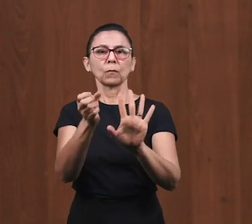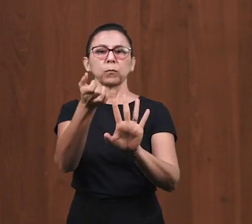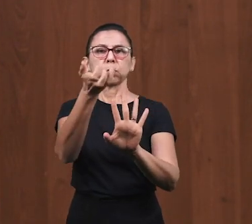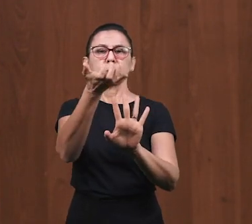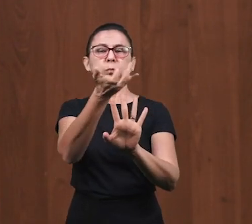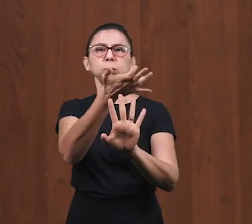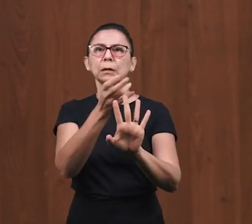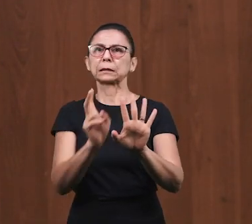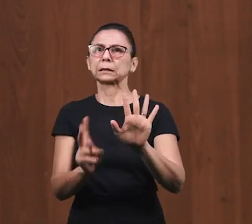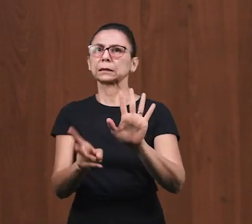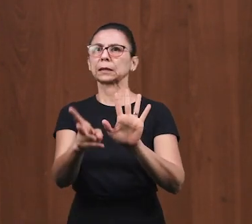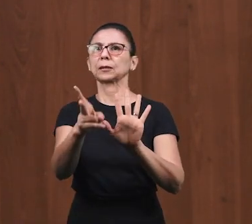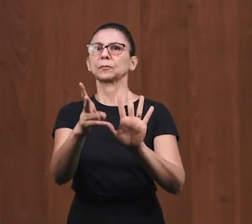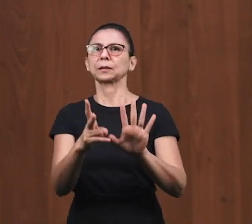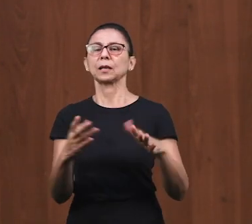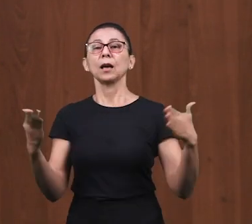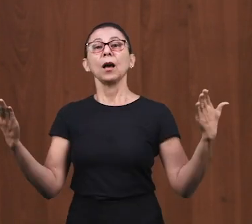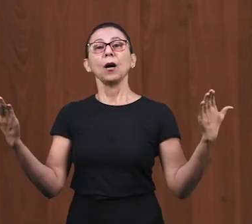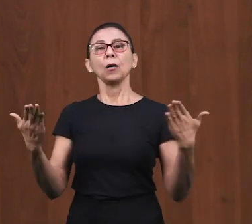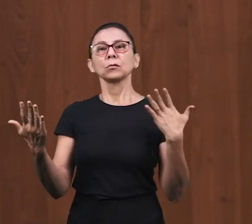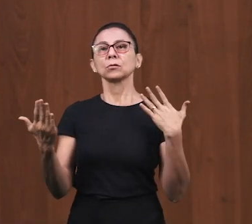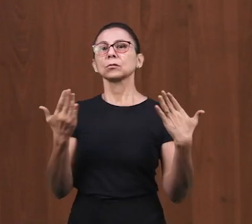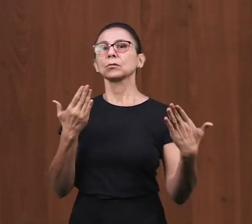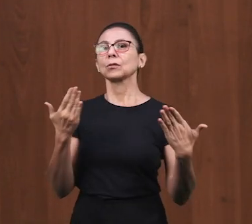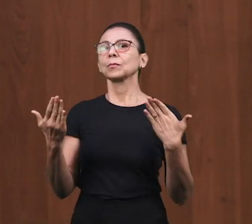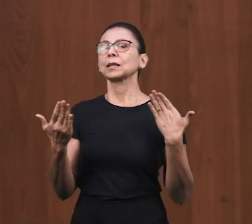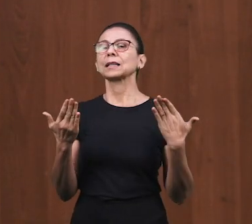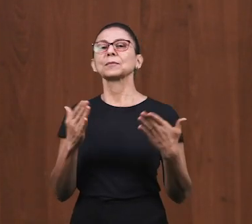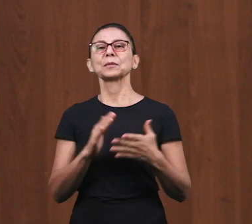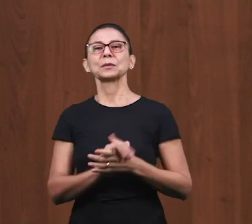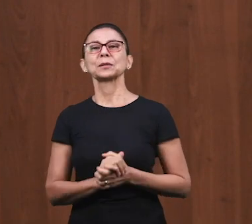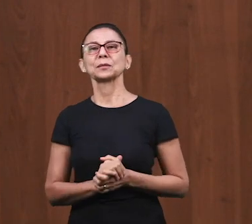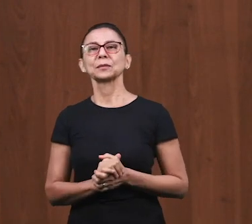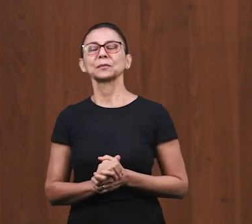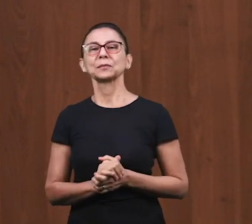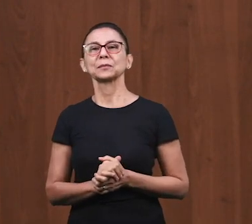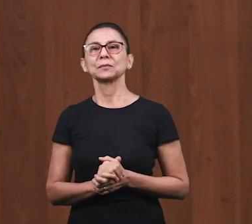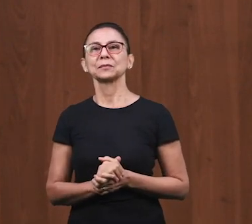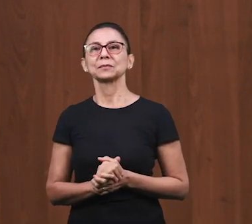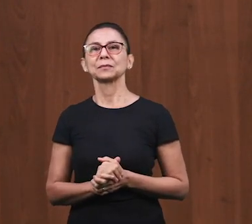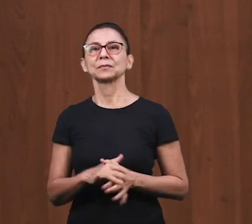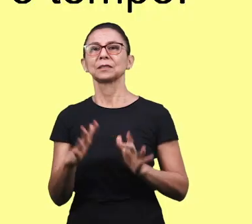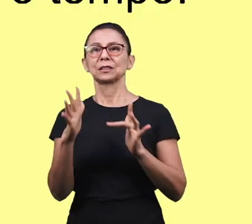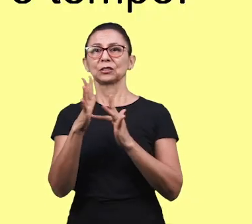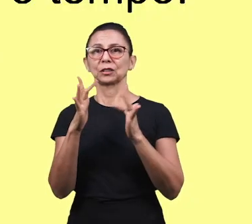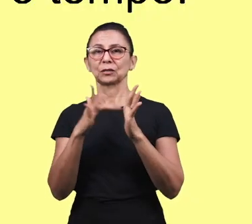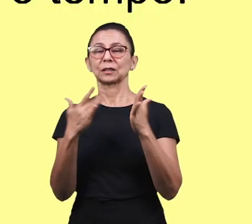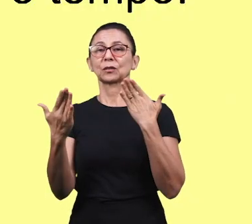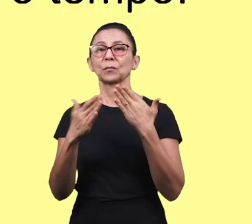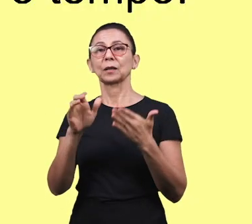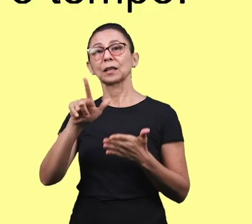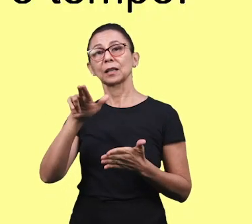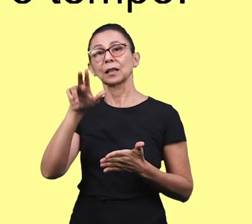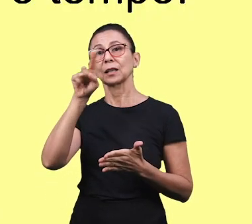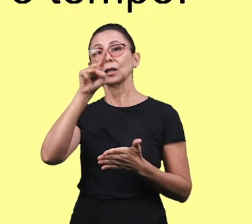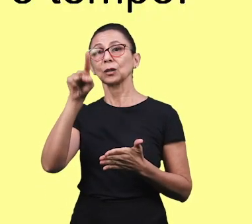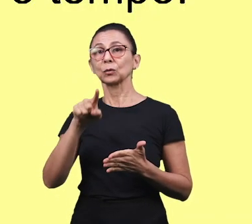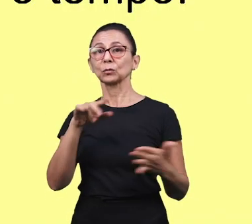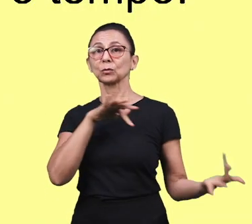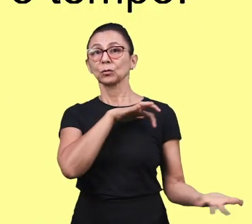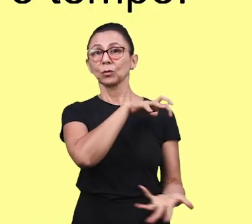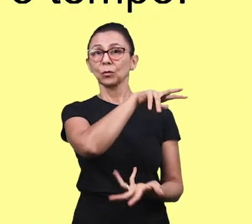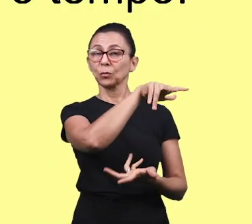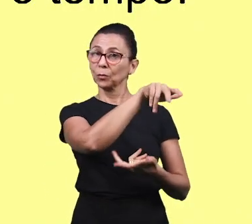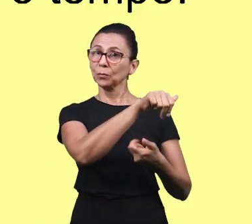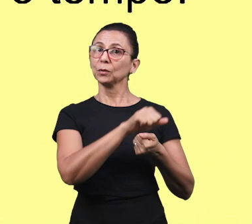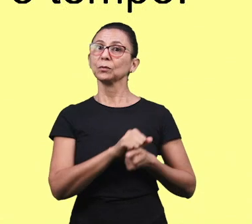la lumière qui illumine nos chemins, la lumière de ce monde est qui? La lumière de ce monde est le Seigneur Jésus. Le